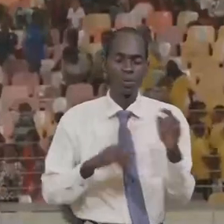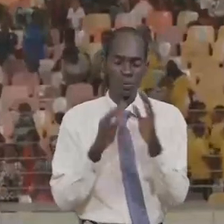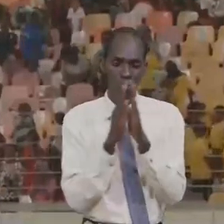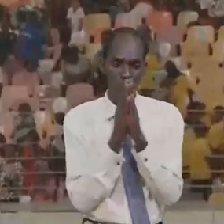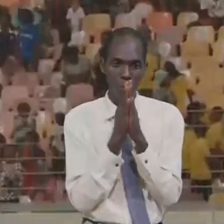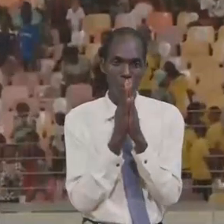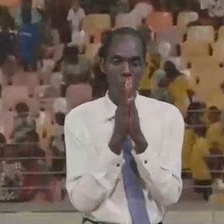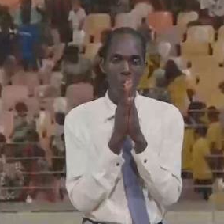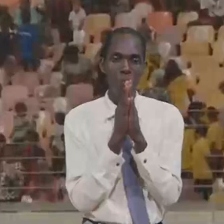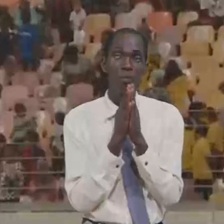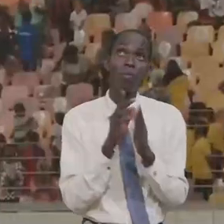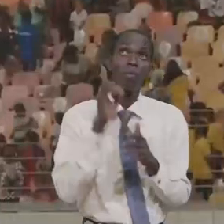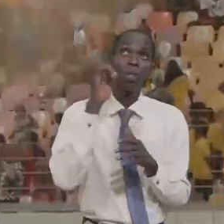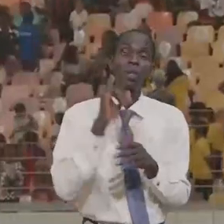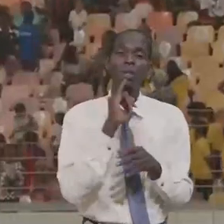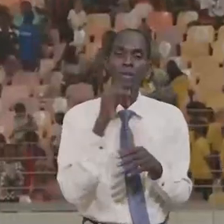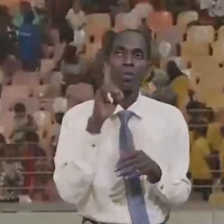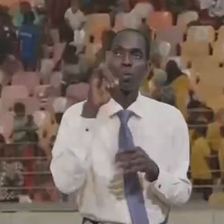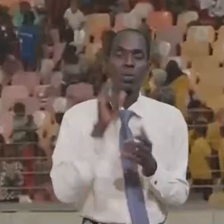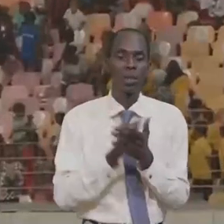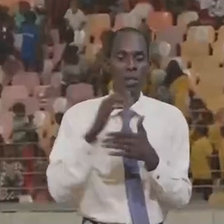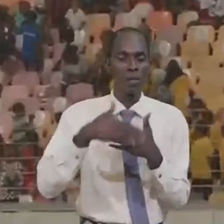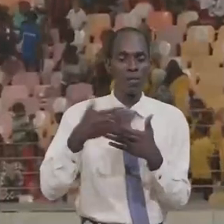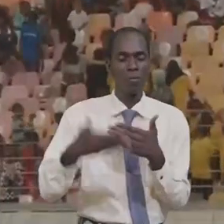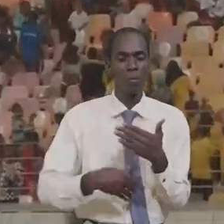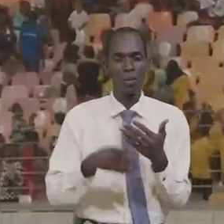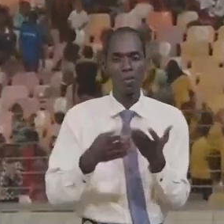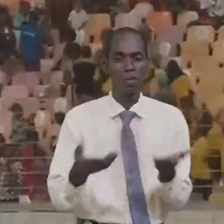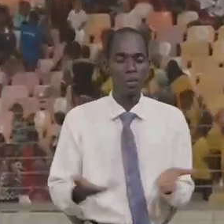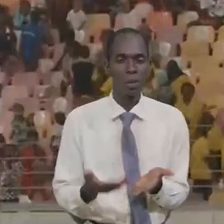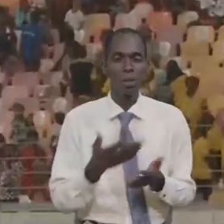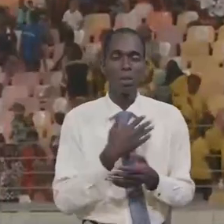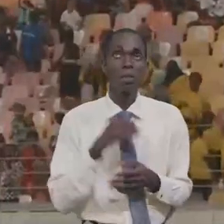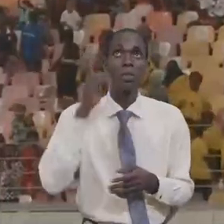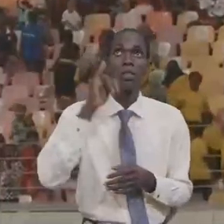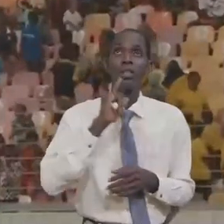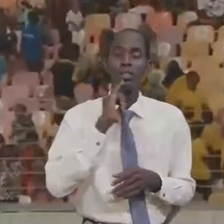c'est lui qui t'a invité et il t'appelle maintenant